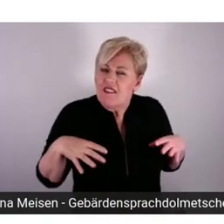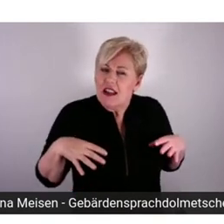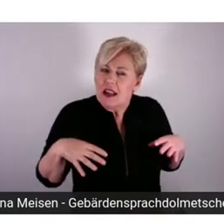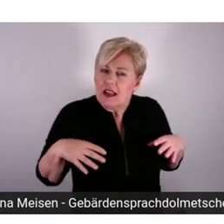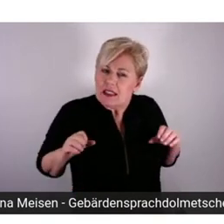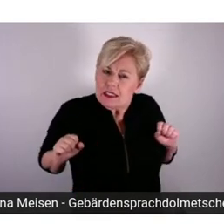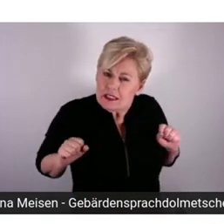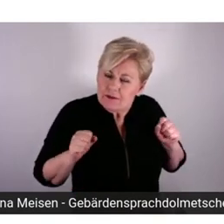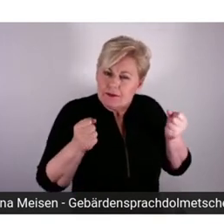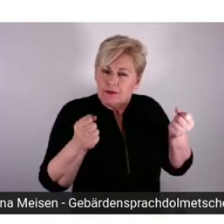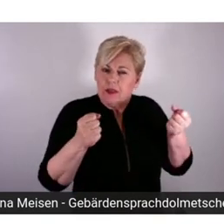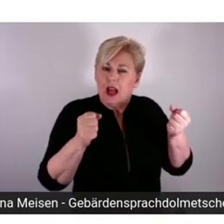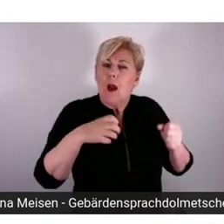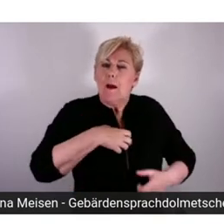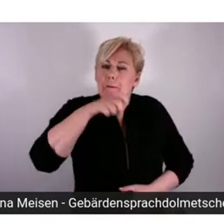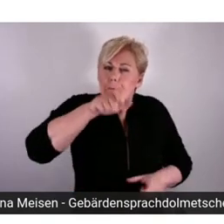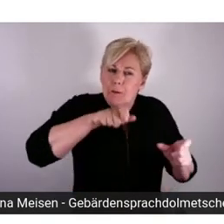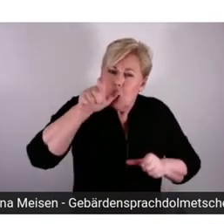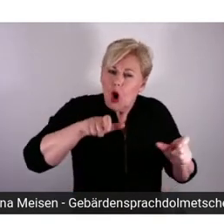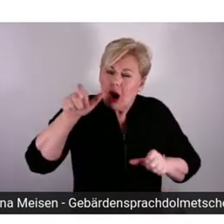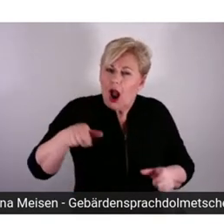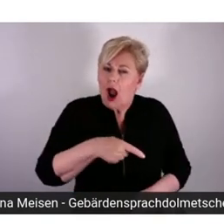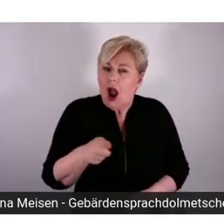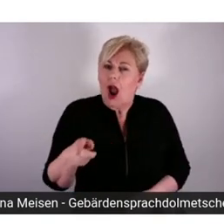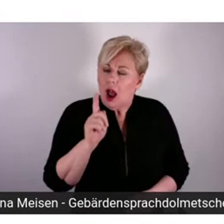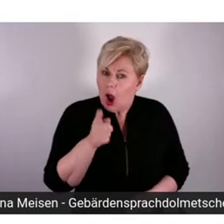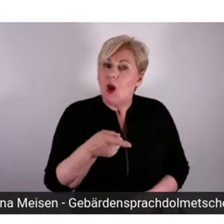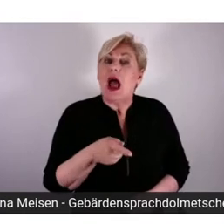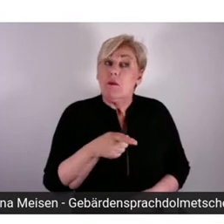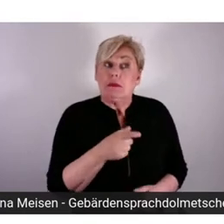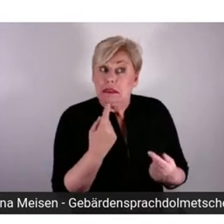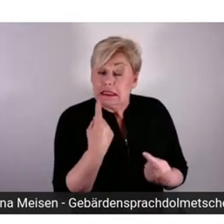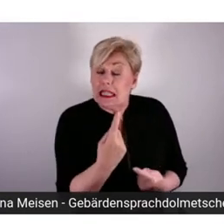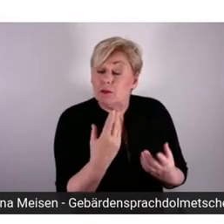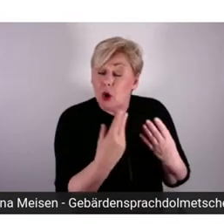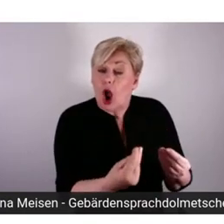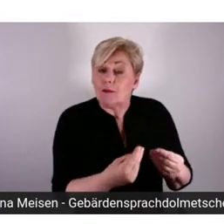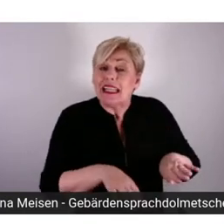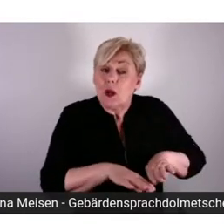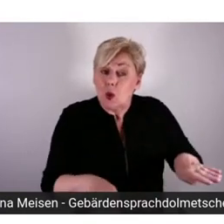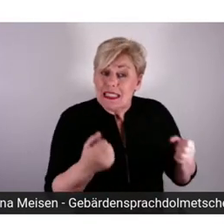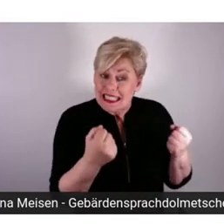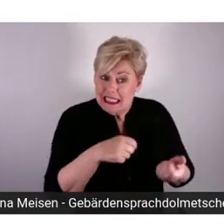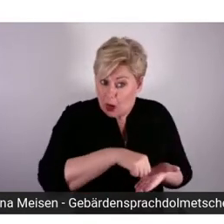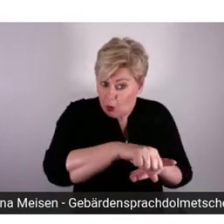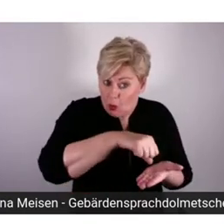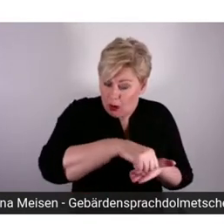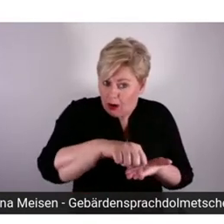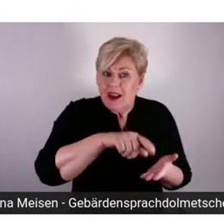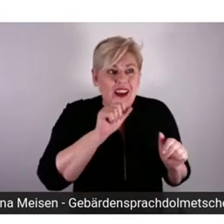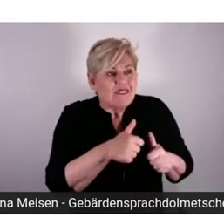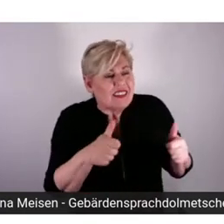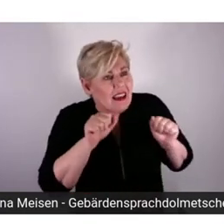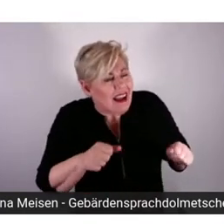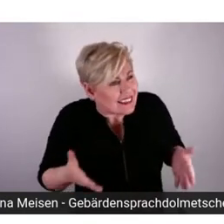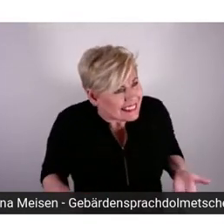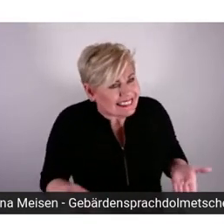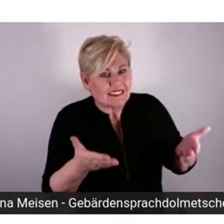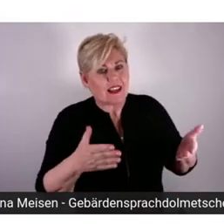Engagement von Bürgerinnen und Bürgern, die auch auf Grundsicherung angewiesen sind. Was kann man tun, um das noch zu